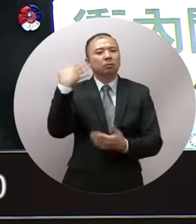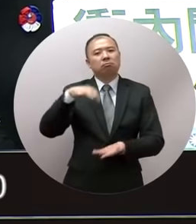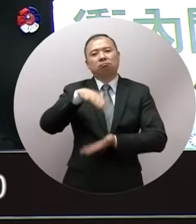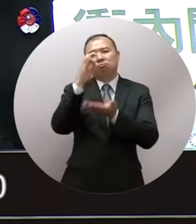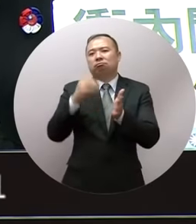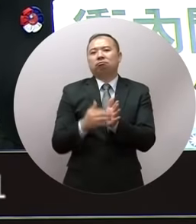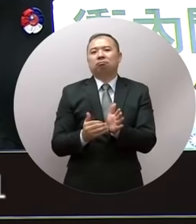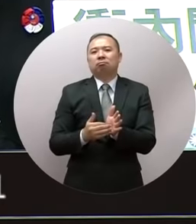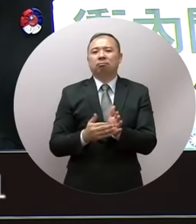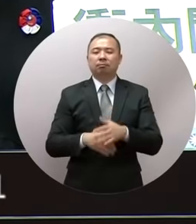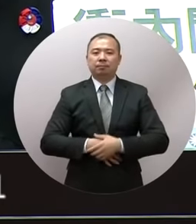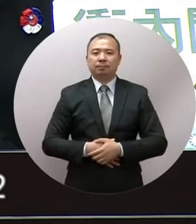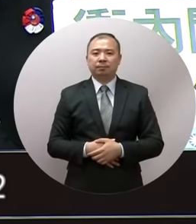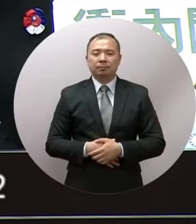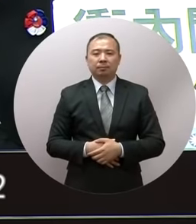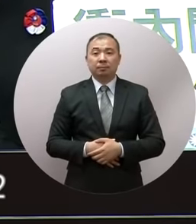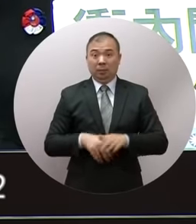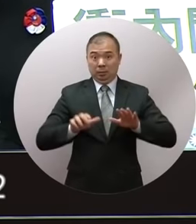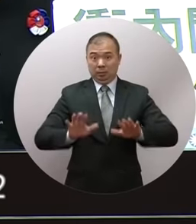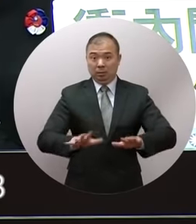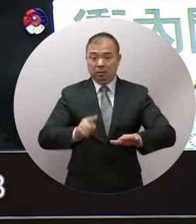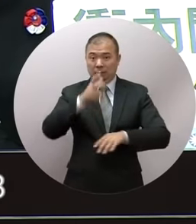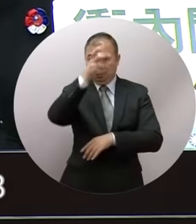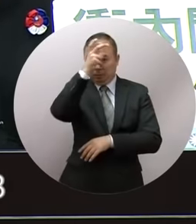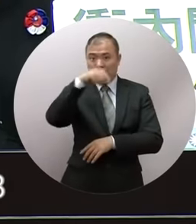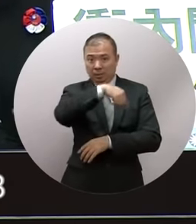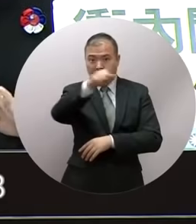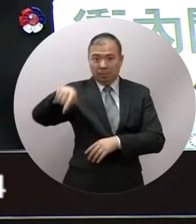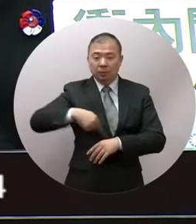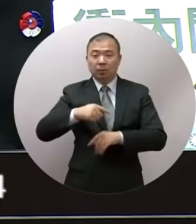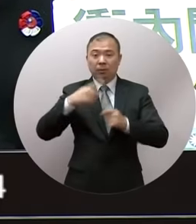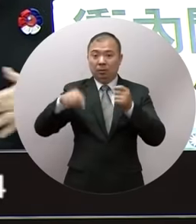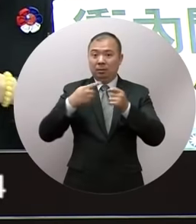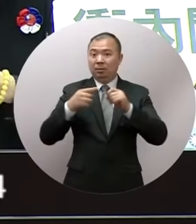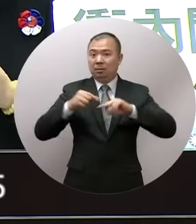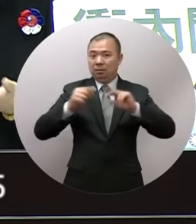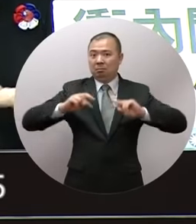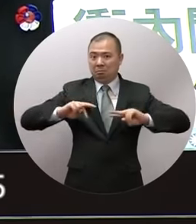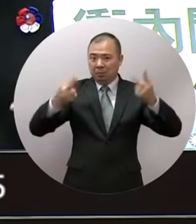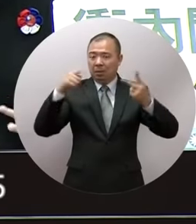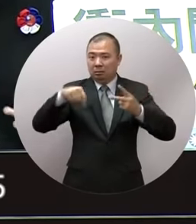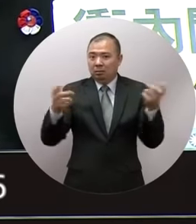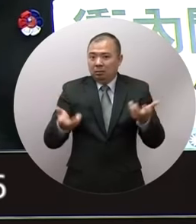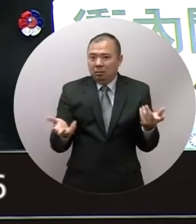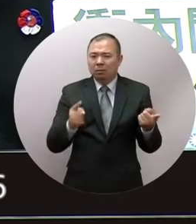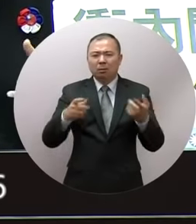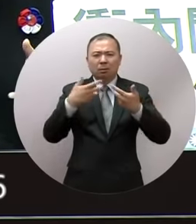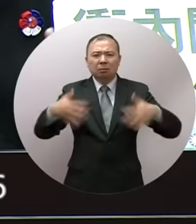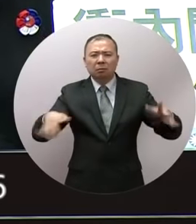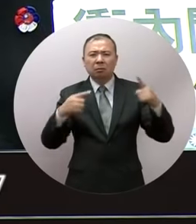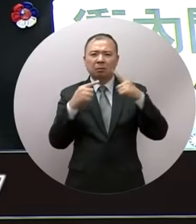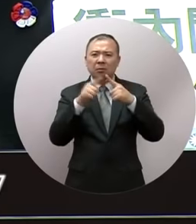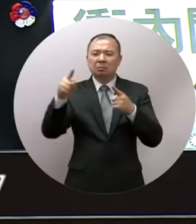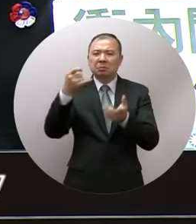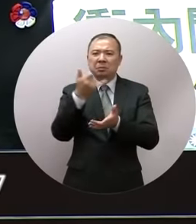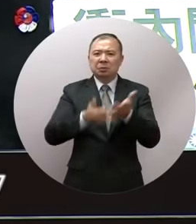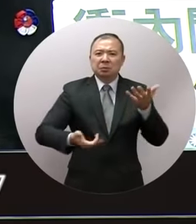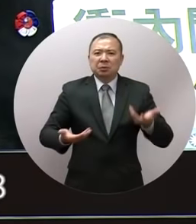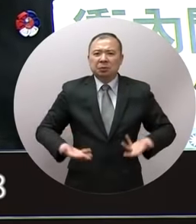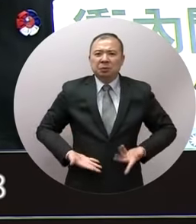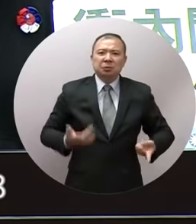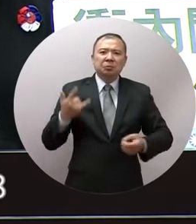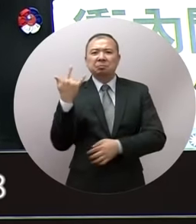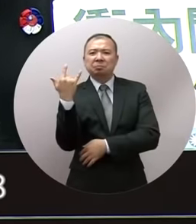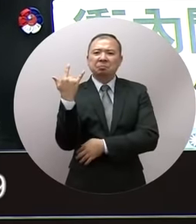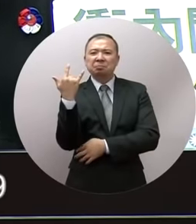了，其实因为现在警察因为年改的关系，造成我们很多人不敢退，所以整个人事就塞